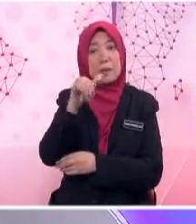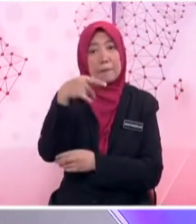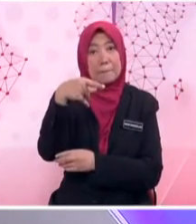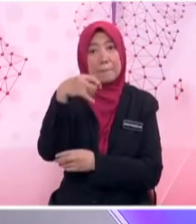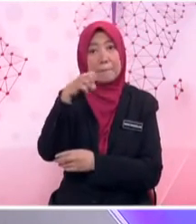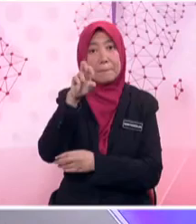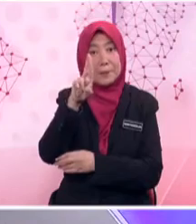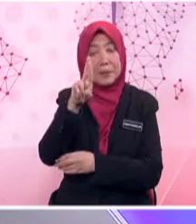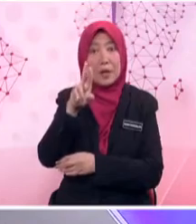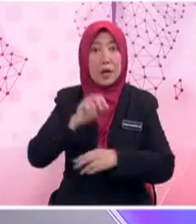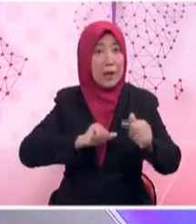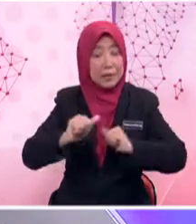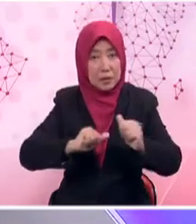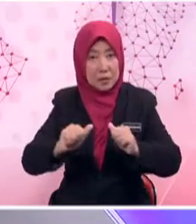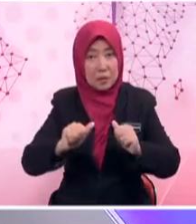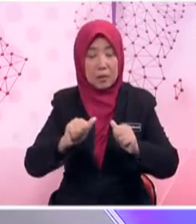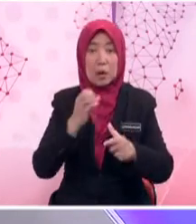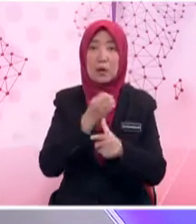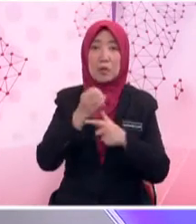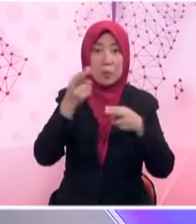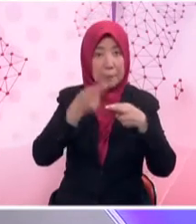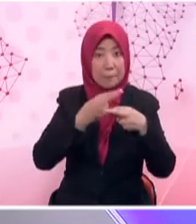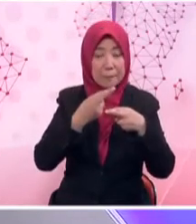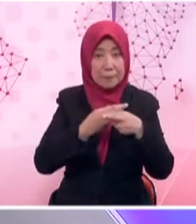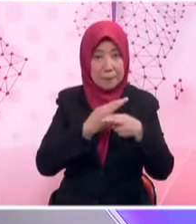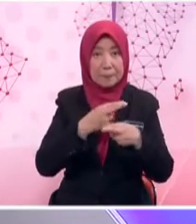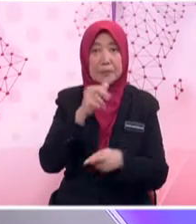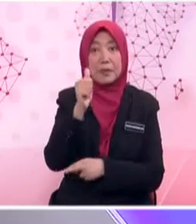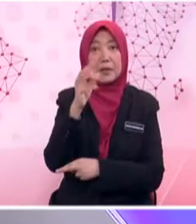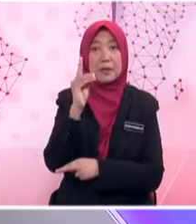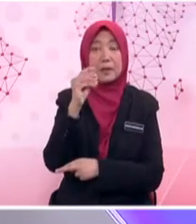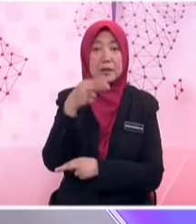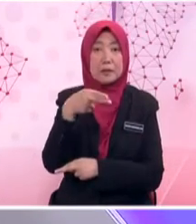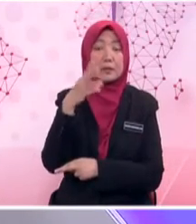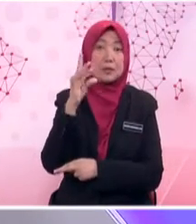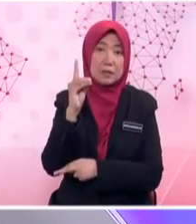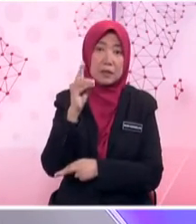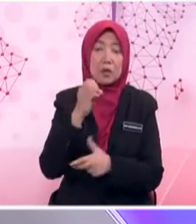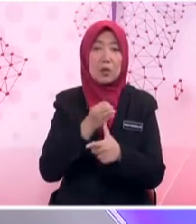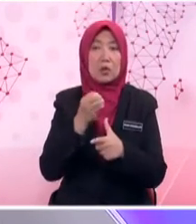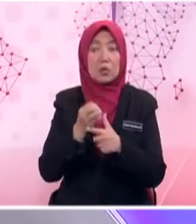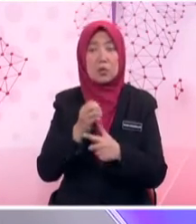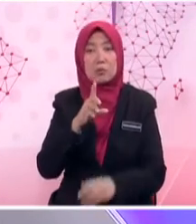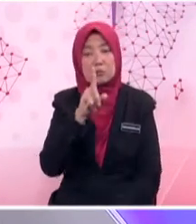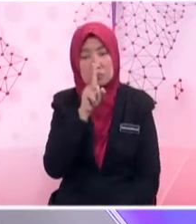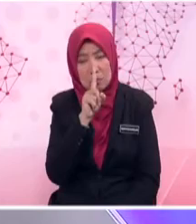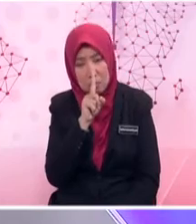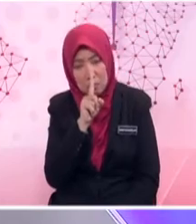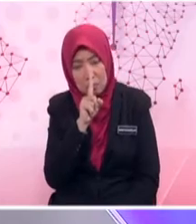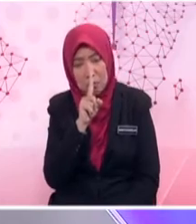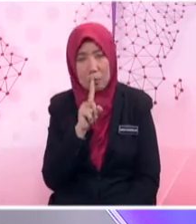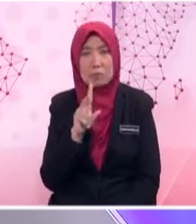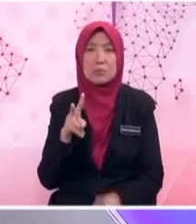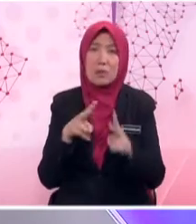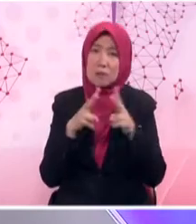Ya, murid hyperaktif. Opposite hyperaktif adalah hypoaktif. Yang senyap sangat. Hypoaktif ni sangat